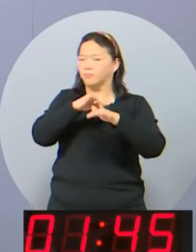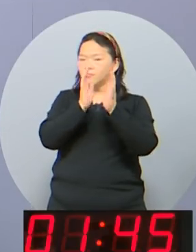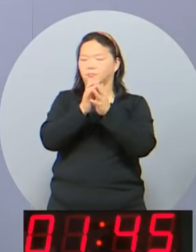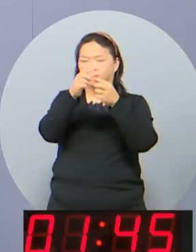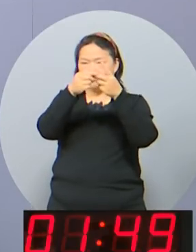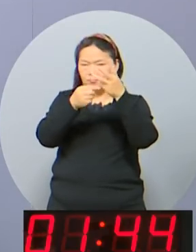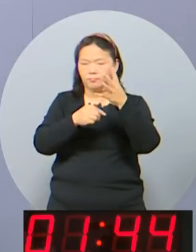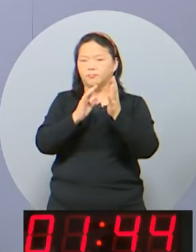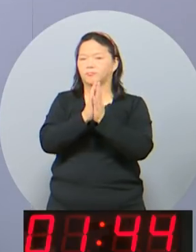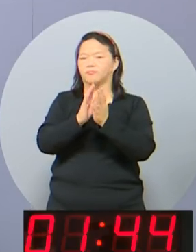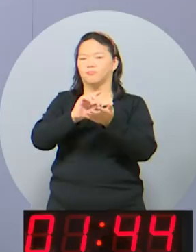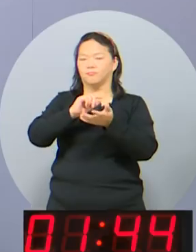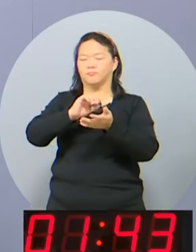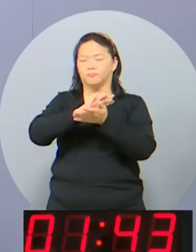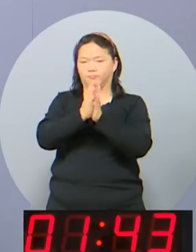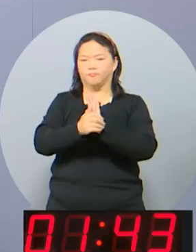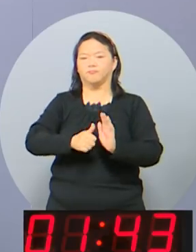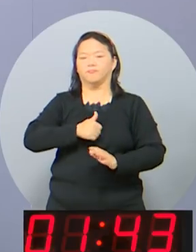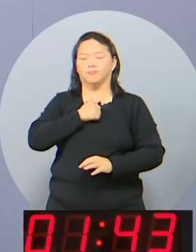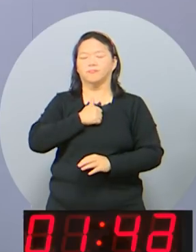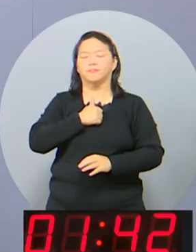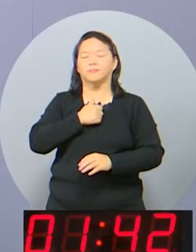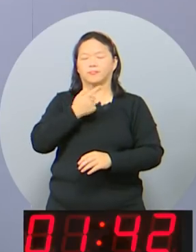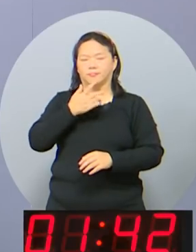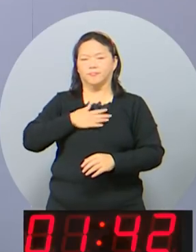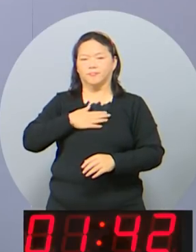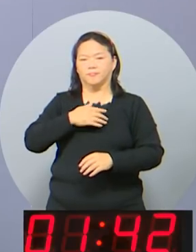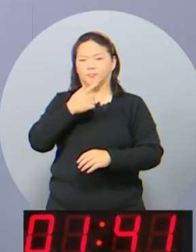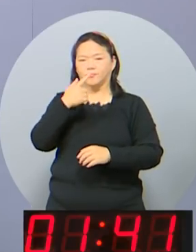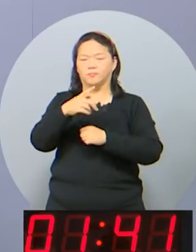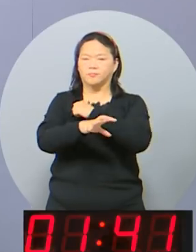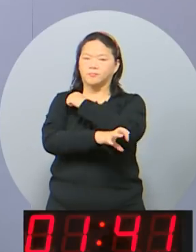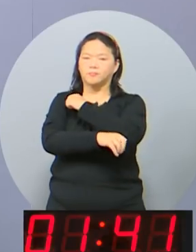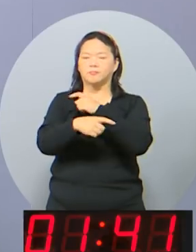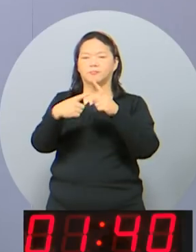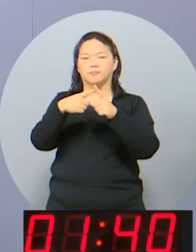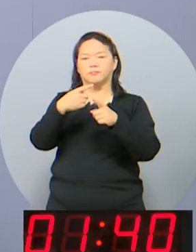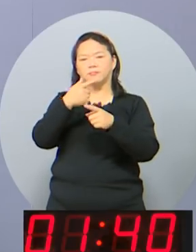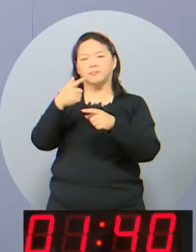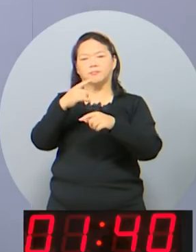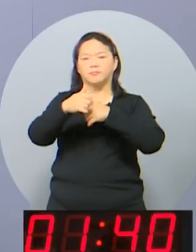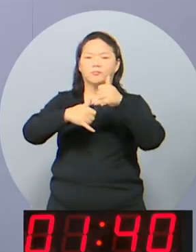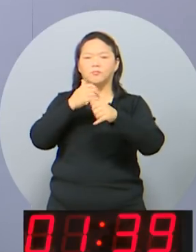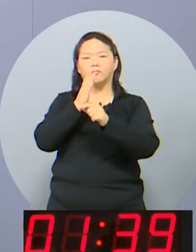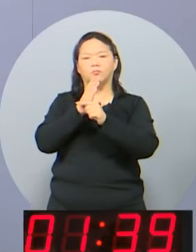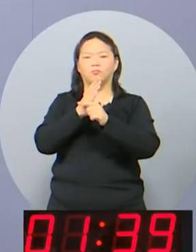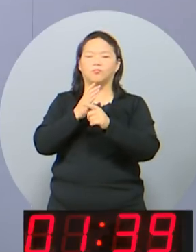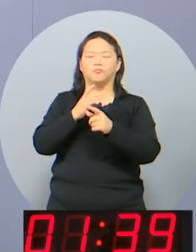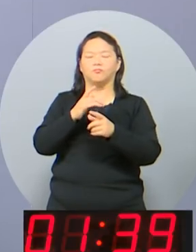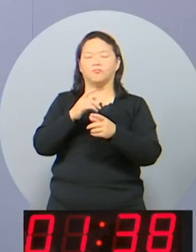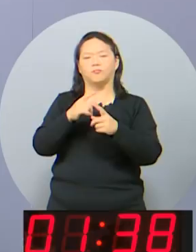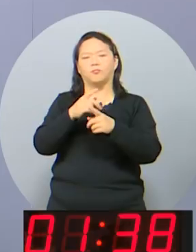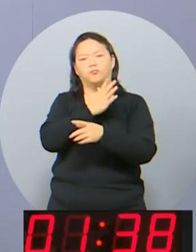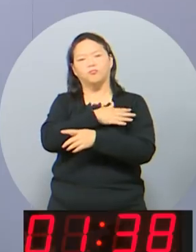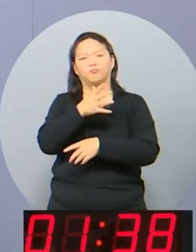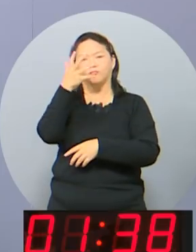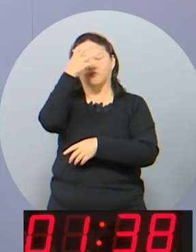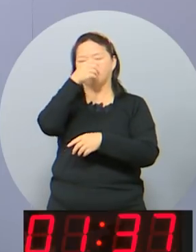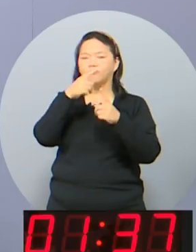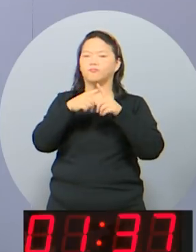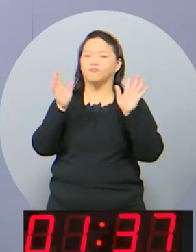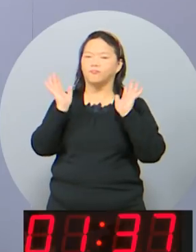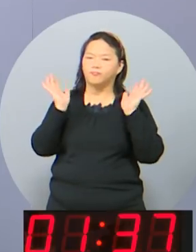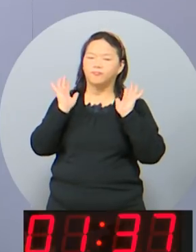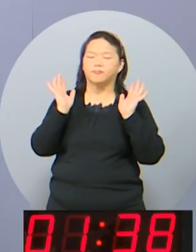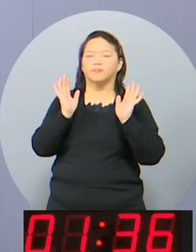大家了解我们这个基层民众的需求。那未来我刚刚讲过，不管是老人，不管是小孩，不管